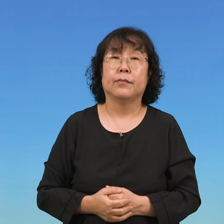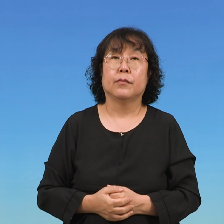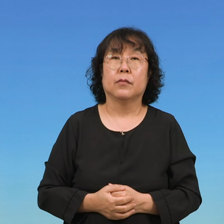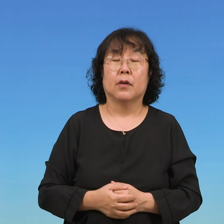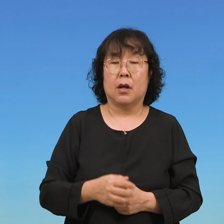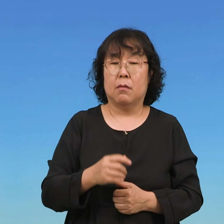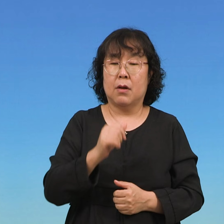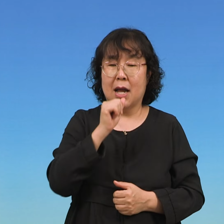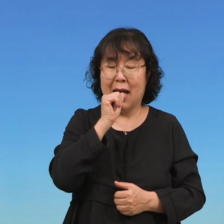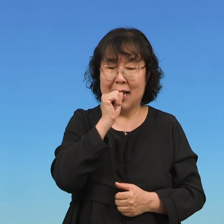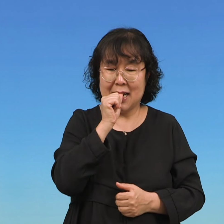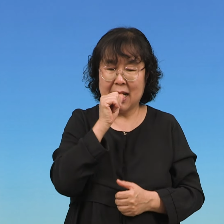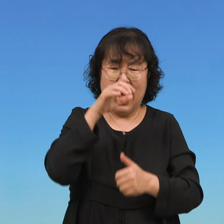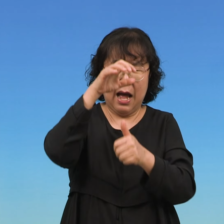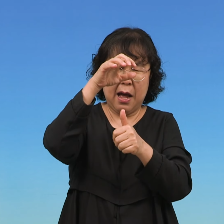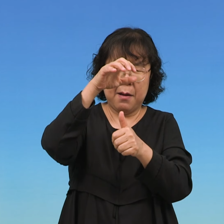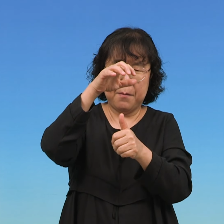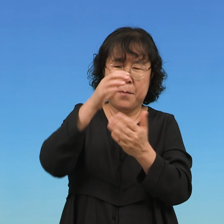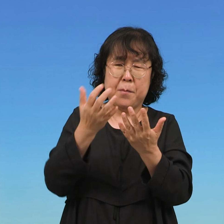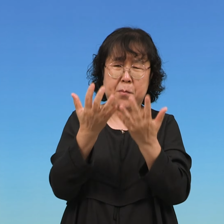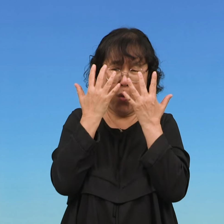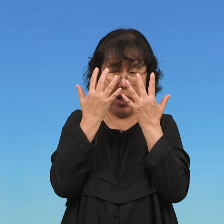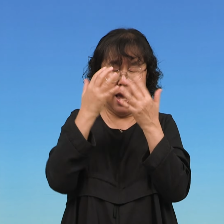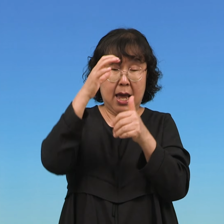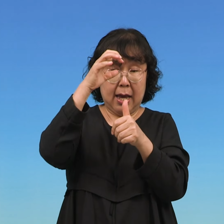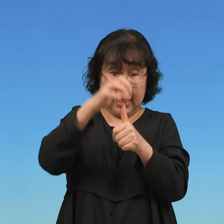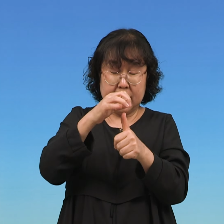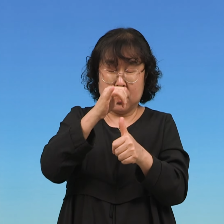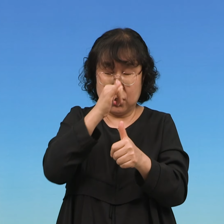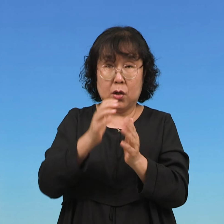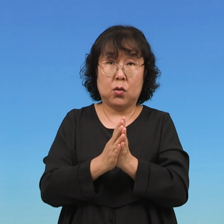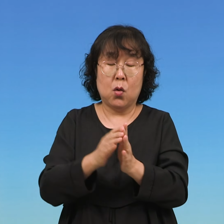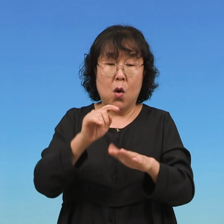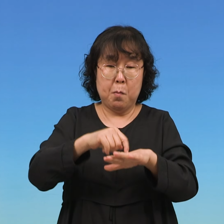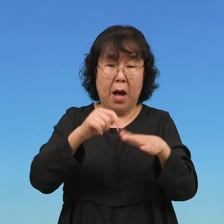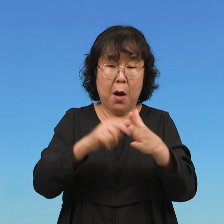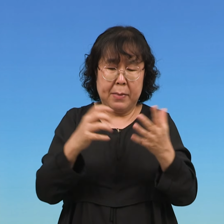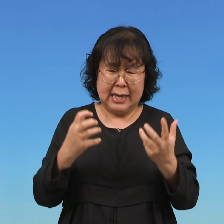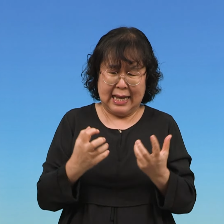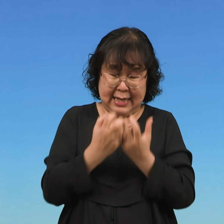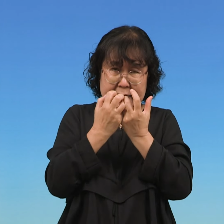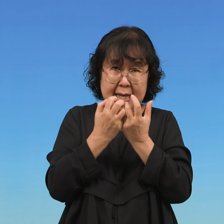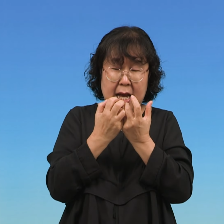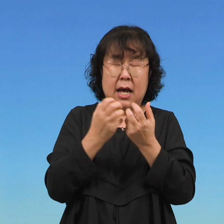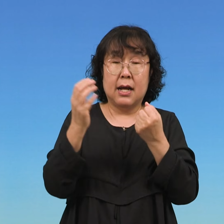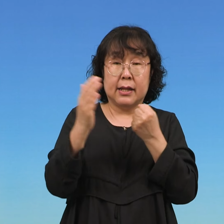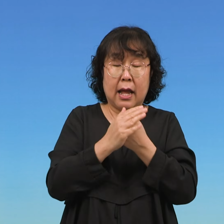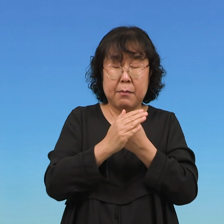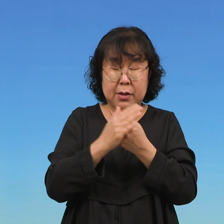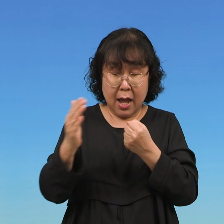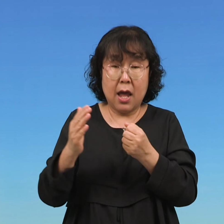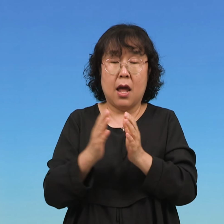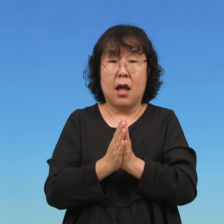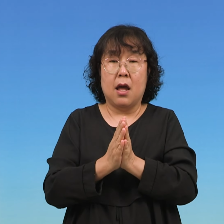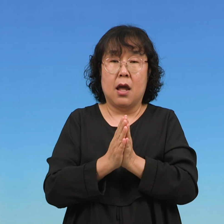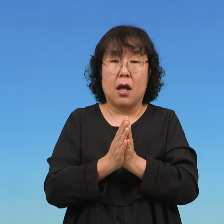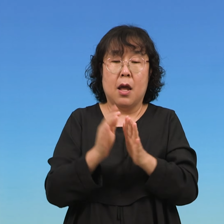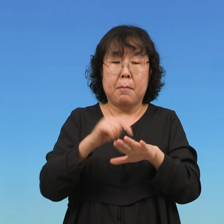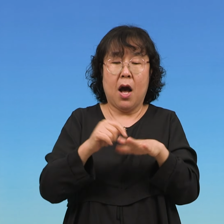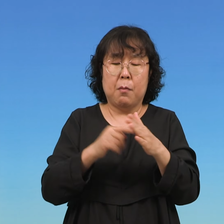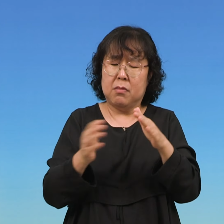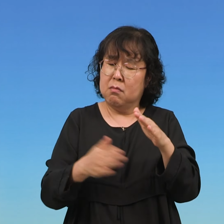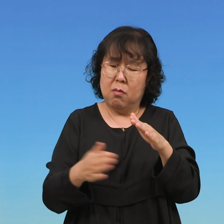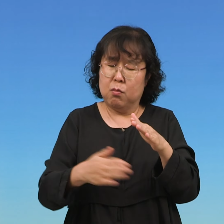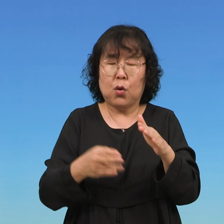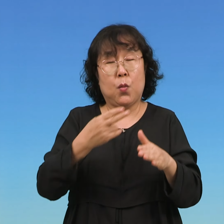있었던 거 아닙니까 감옥에 있어도 속이 꽉 차니까 그것 때문에 흥하지가 않는 거예요 사도 바울이 그